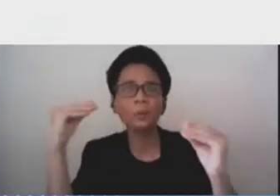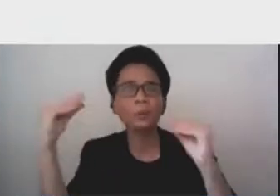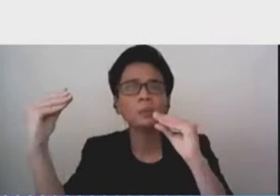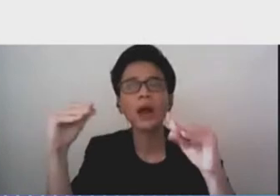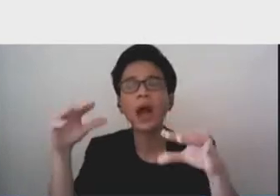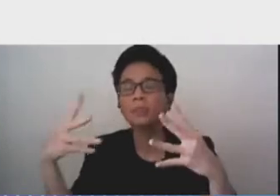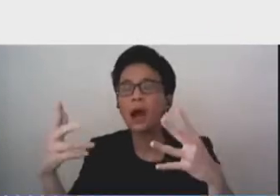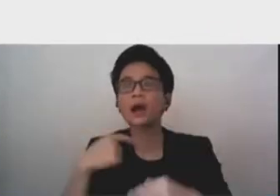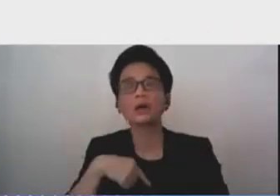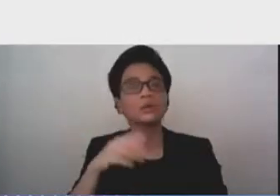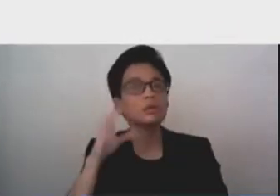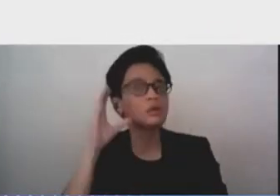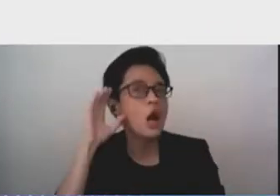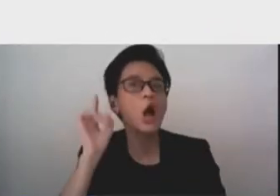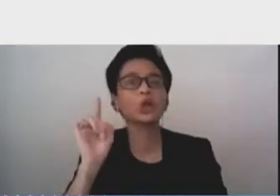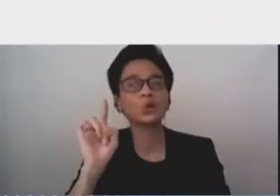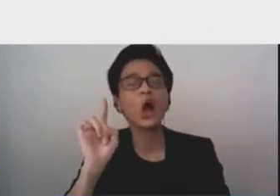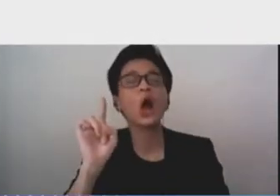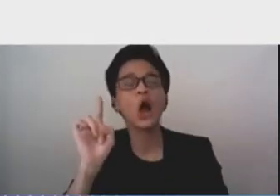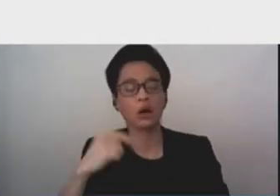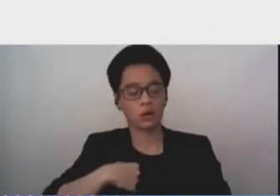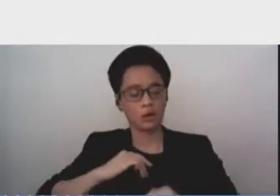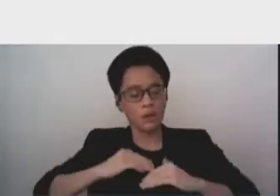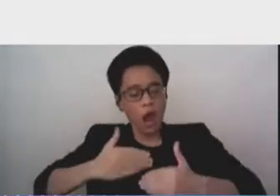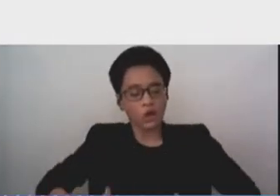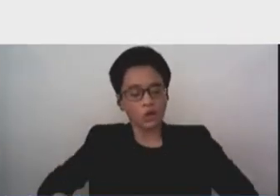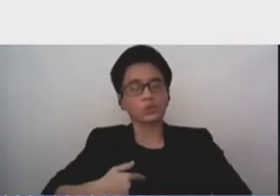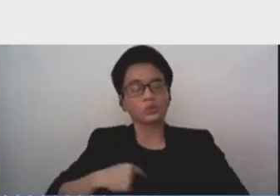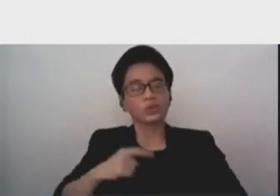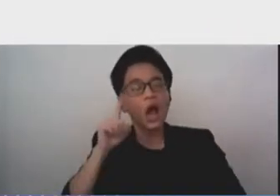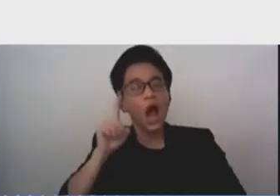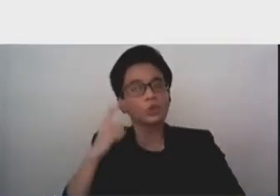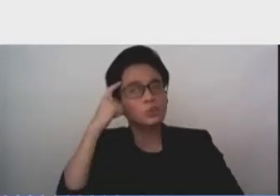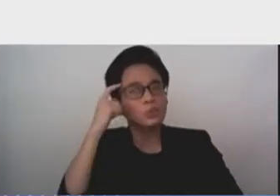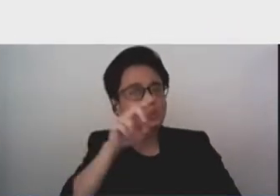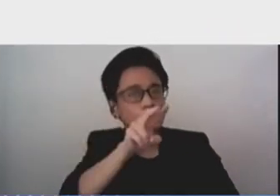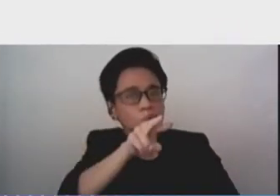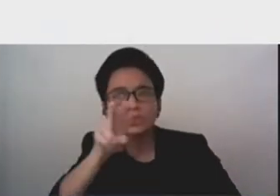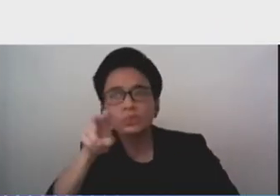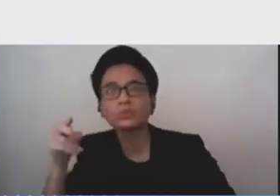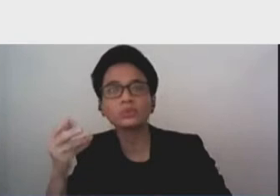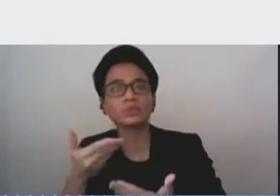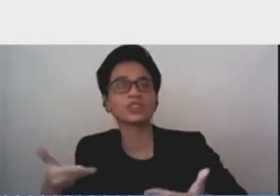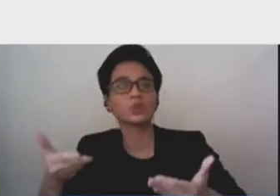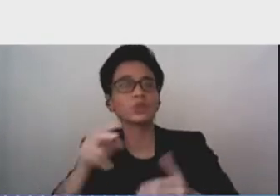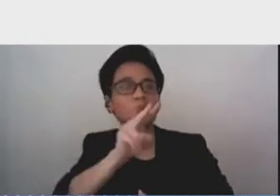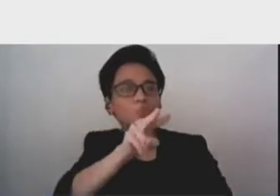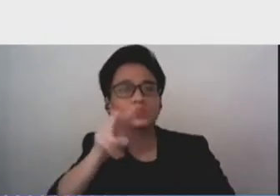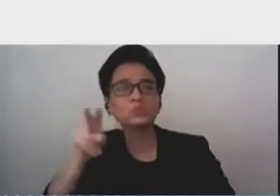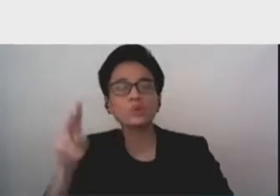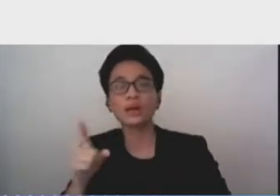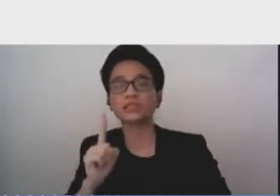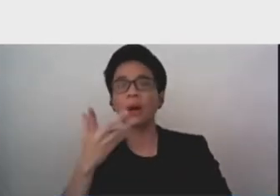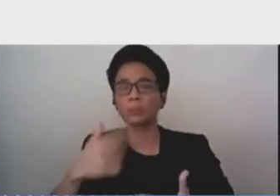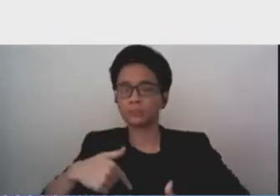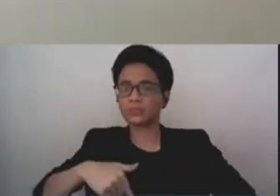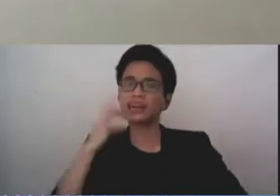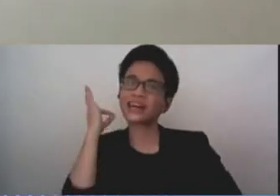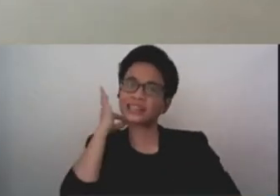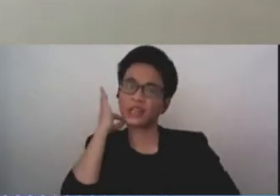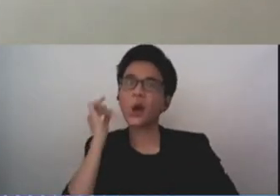mengandung, akhirnya harus paham juga ya terkait dengan apa sih yang kemudian akan menjadi faktor resiko buat buat kelahiran kita juga ya, berarti ya Bu